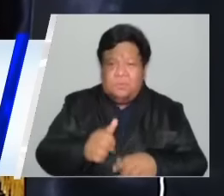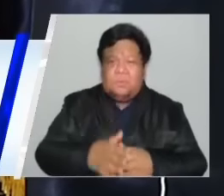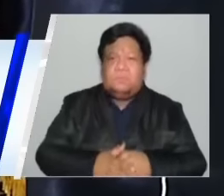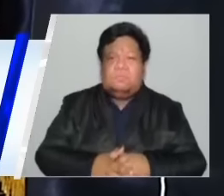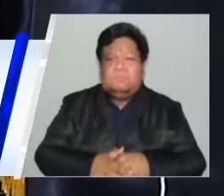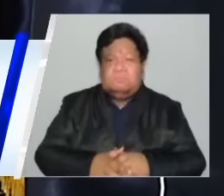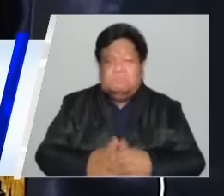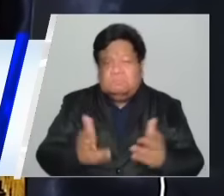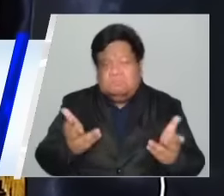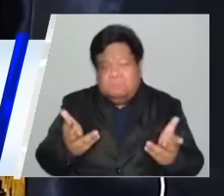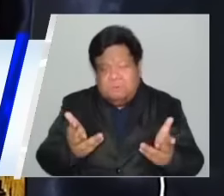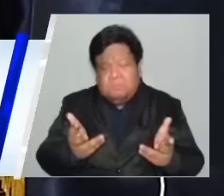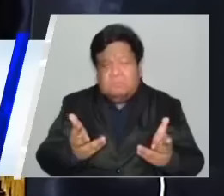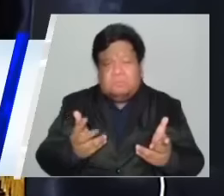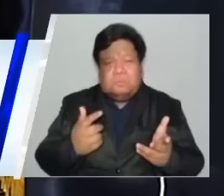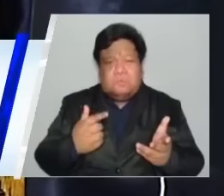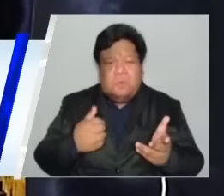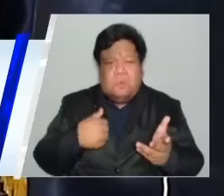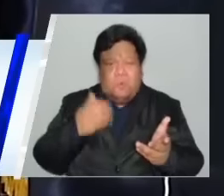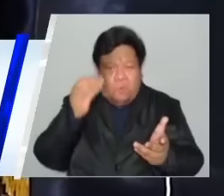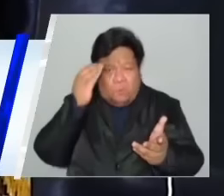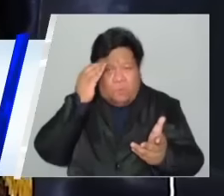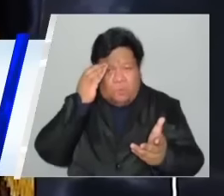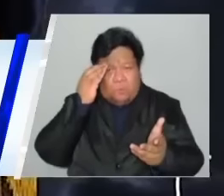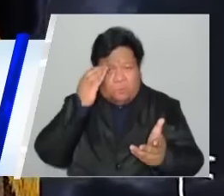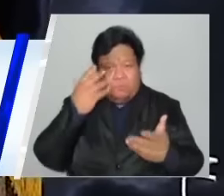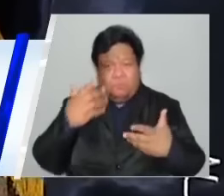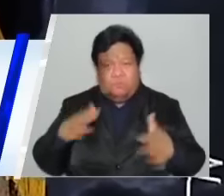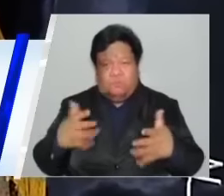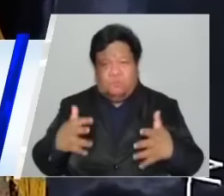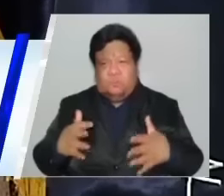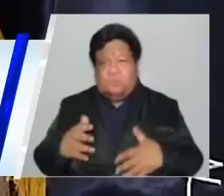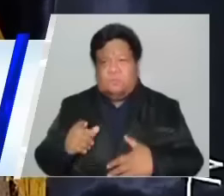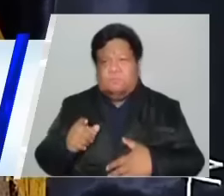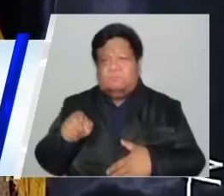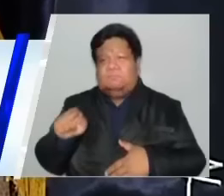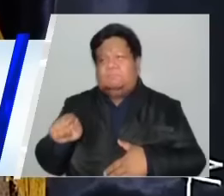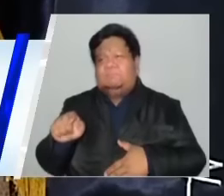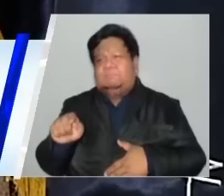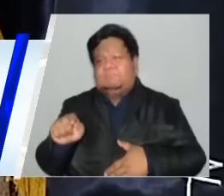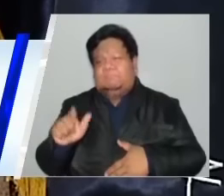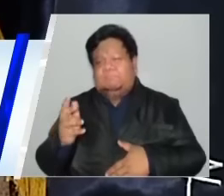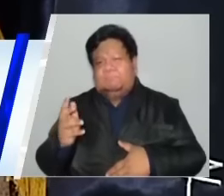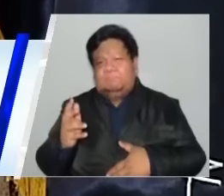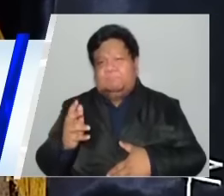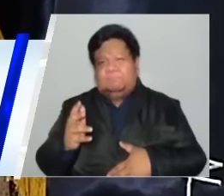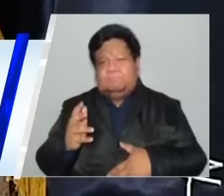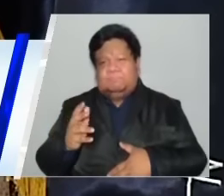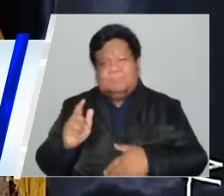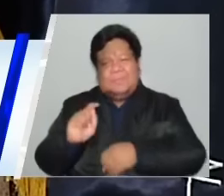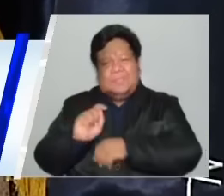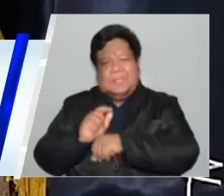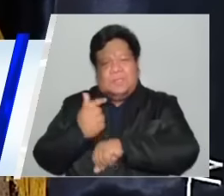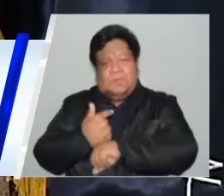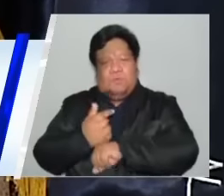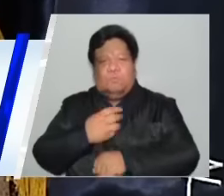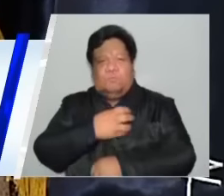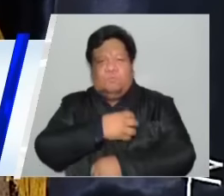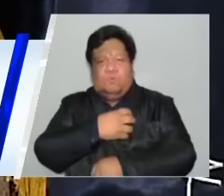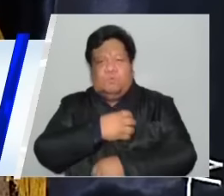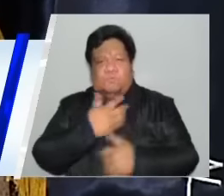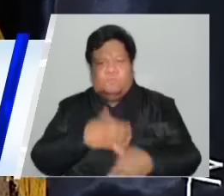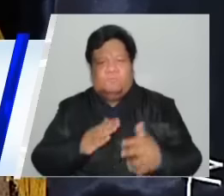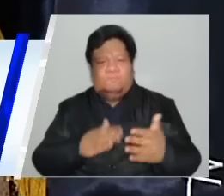alam ko na kapag file na yung ating Taguig City Police Station ng kaso for grave